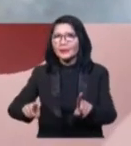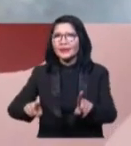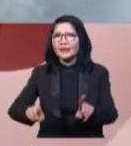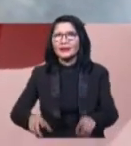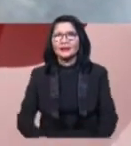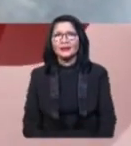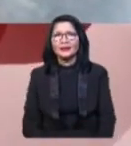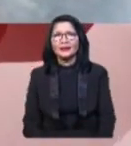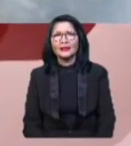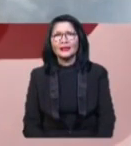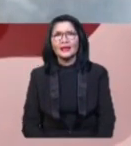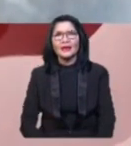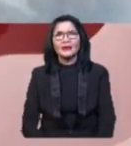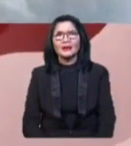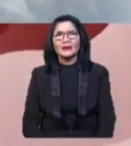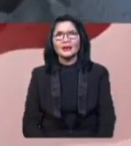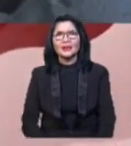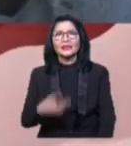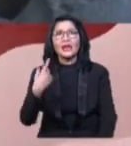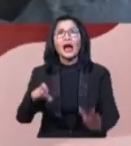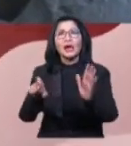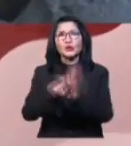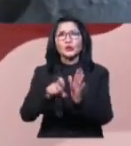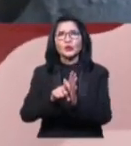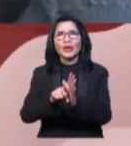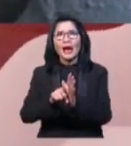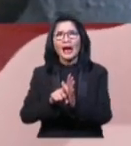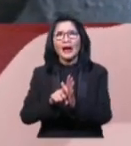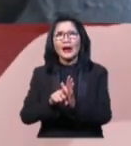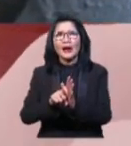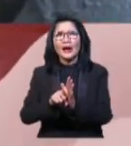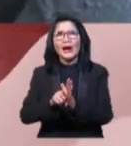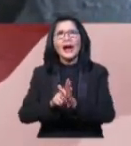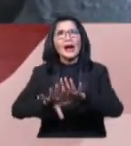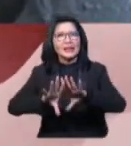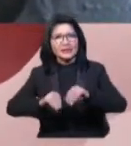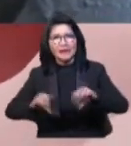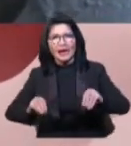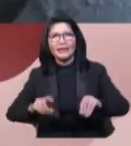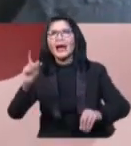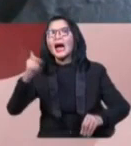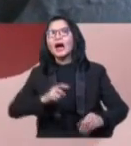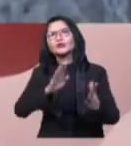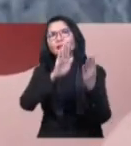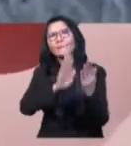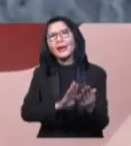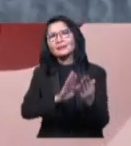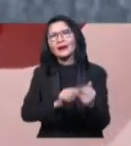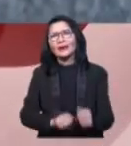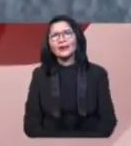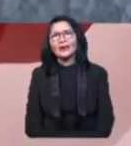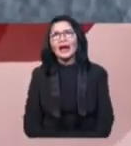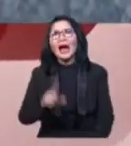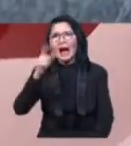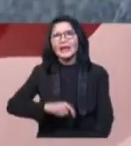juga yang contoh keempat industri tadi yang sebenarnya nggak bisa, dan nggak hanya empat industri ini, saya